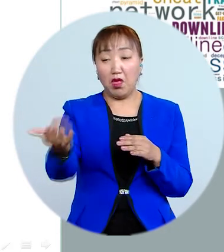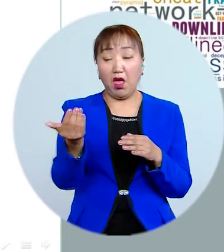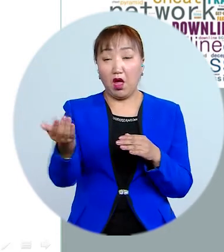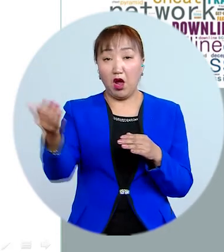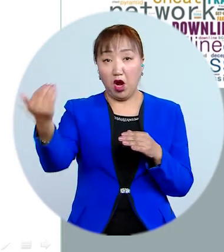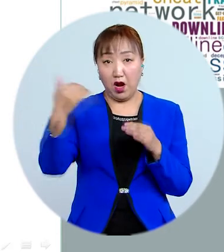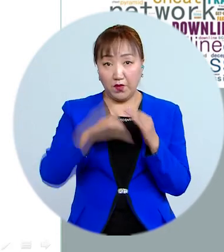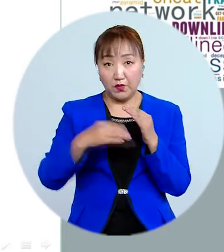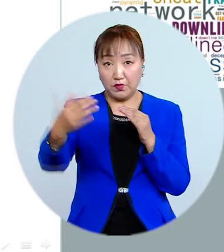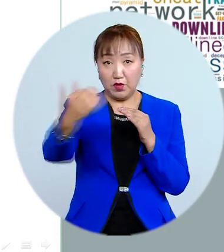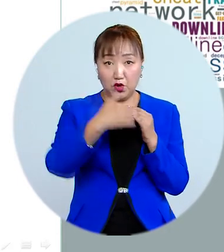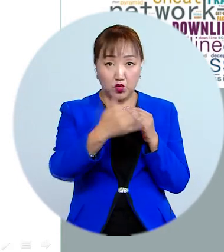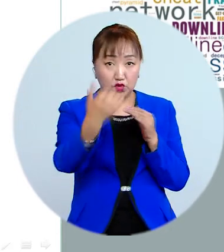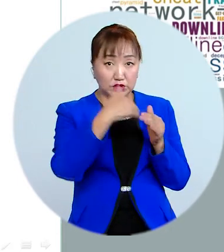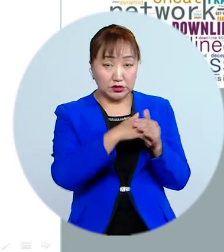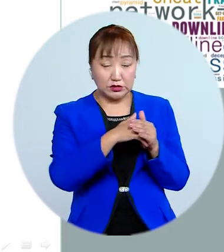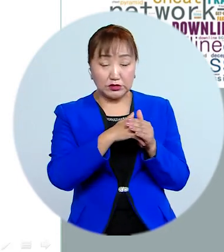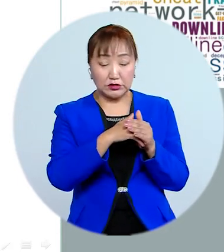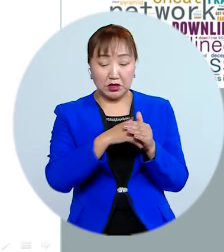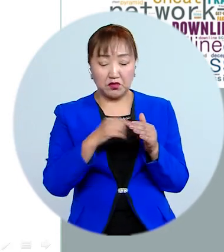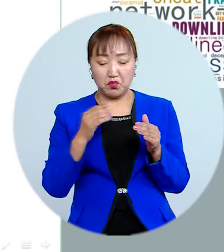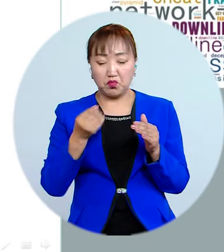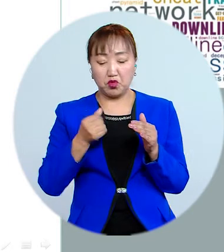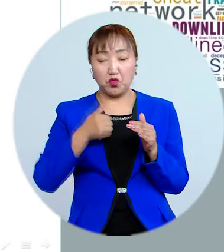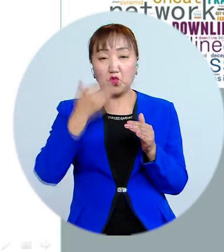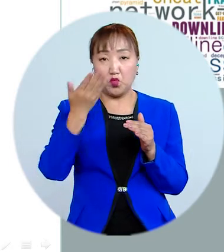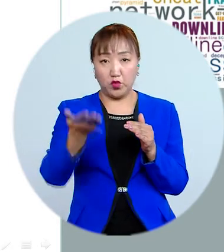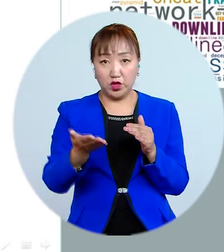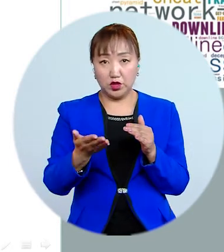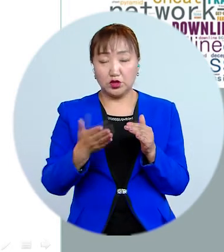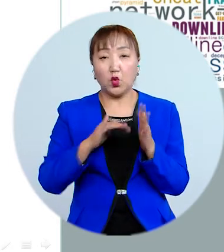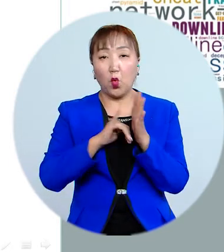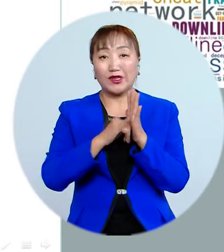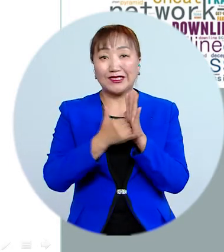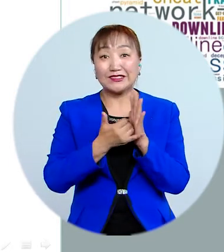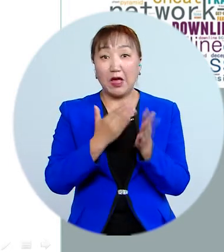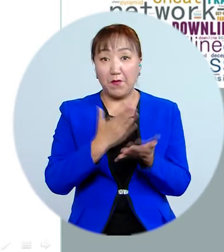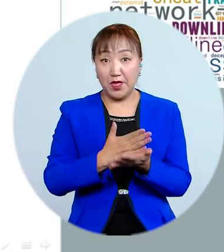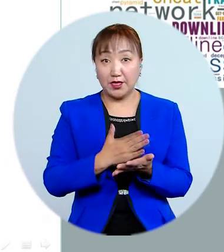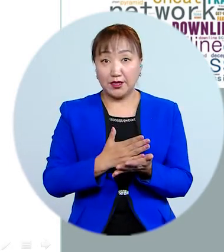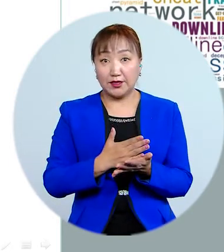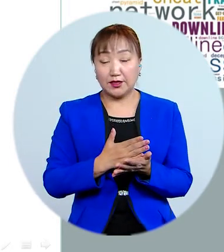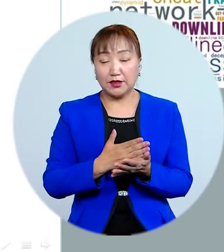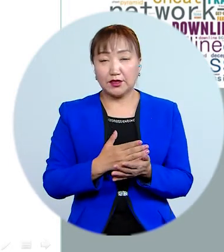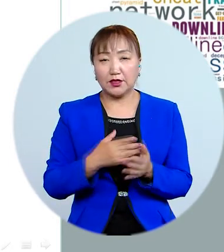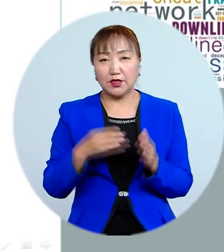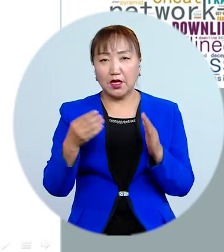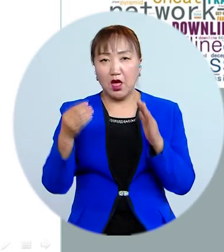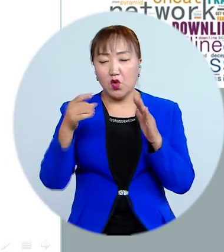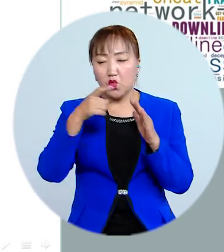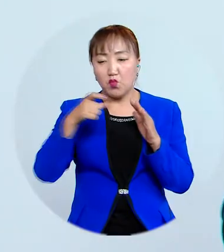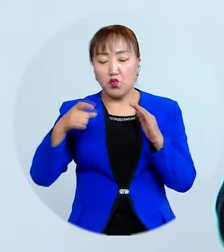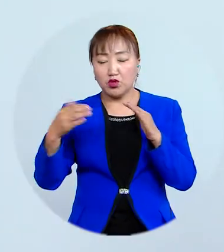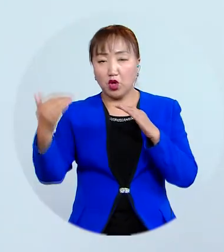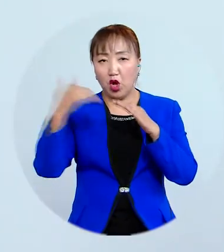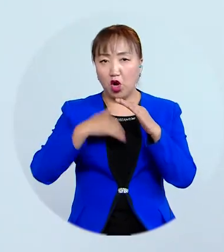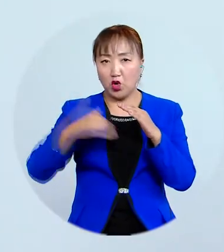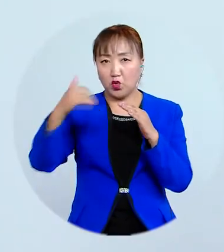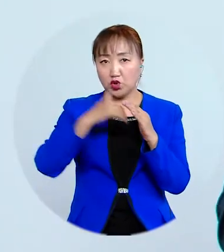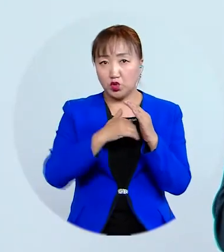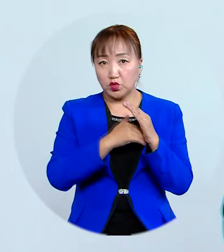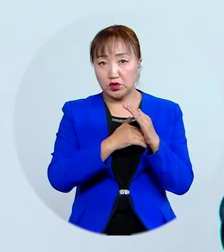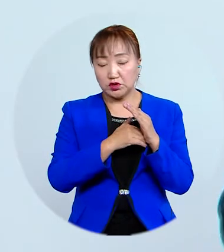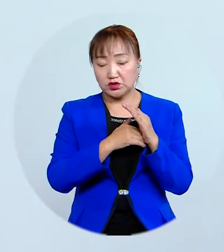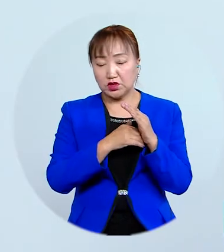аваа гэсэн иймэрхүү өнг айсыг одоо сонсоогүй бол байдгүй бах. Тэгэхээр энэ тэдүүн хүн олж ирээд доод хүнээс мөнгөний аваад дээд хүнд